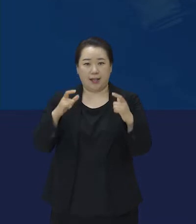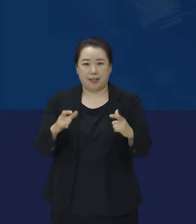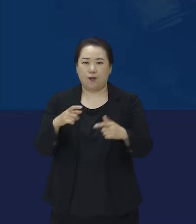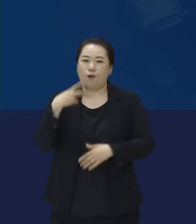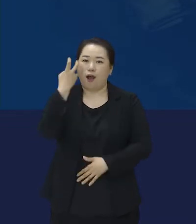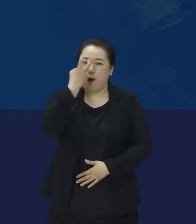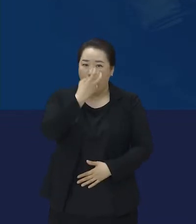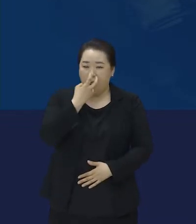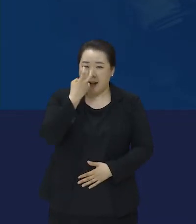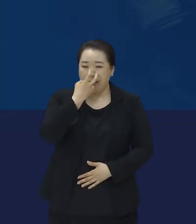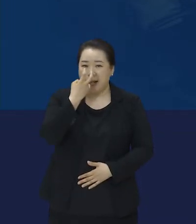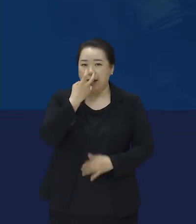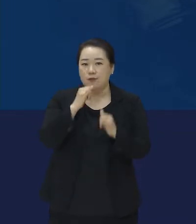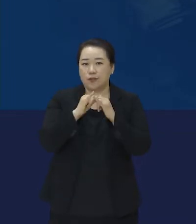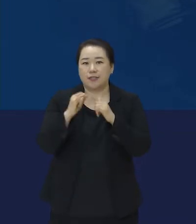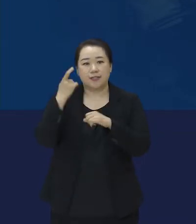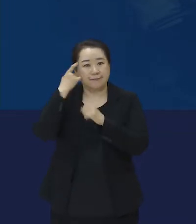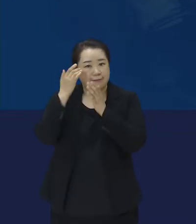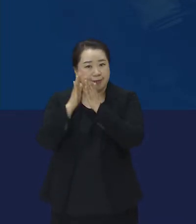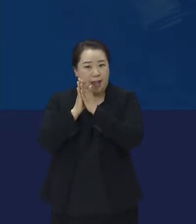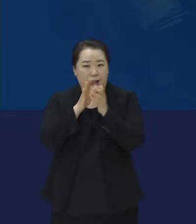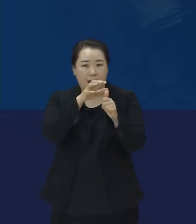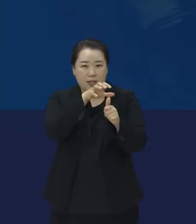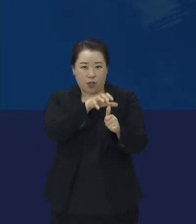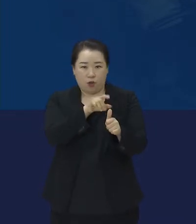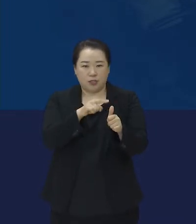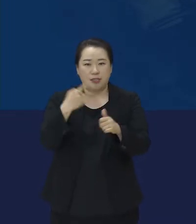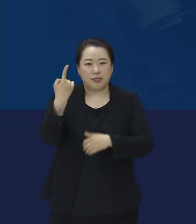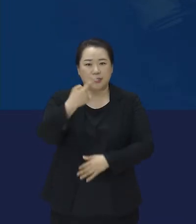강남구가 관리하고 있는 자가격리자는